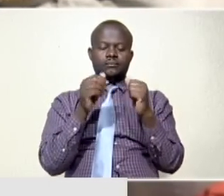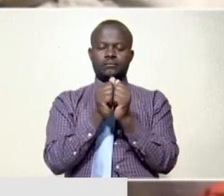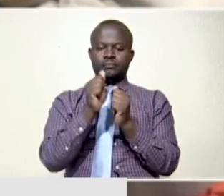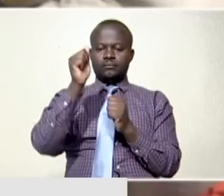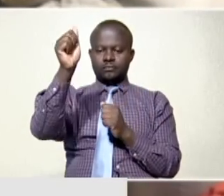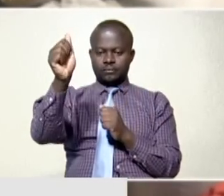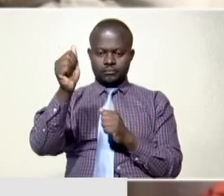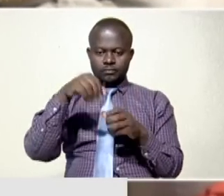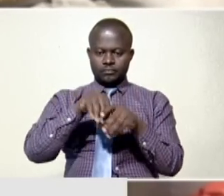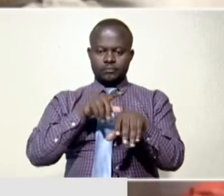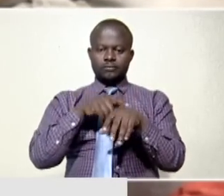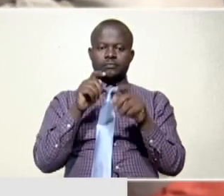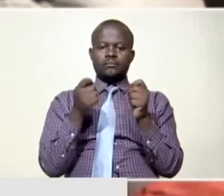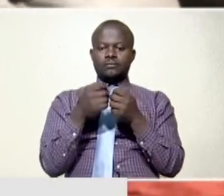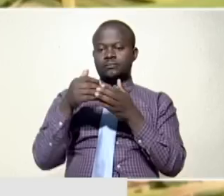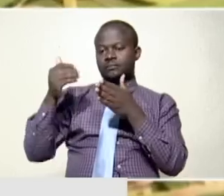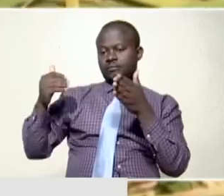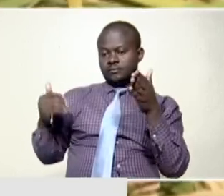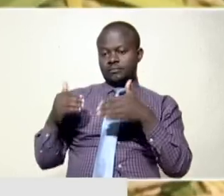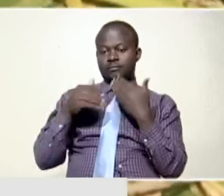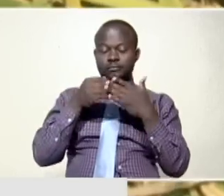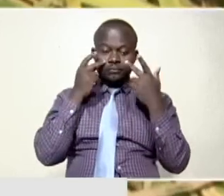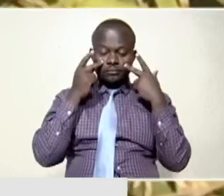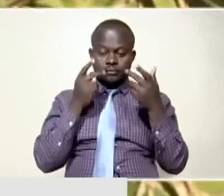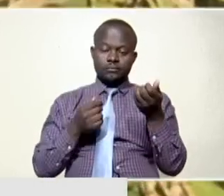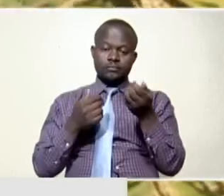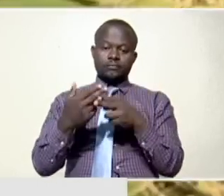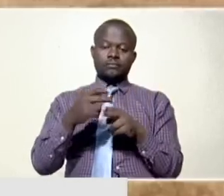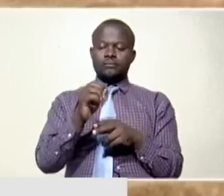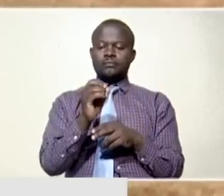17,715, mu gihe mu gihembwe cyabanjirije iki habonetse ungana na toni